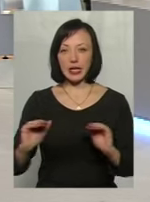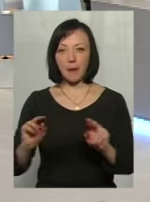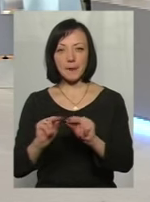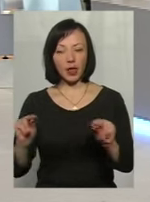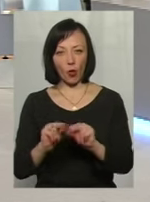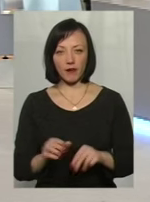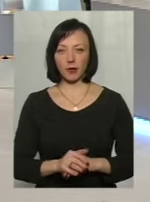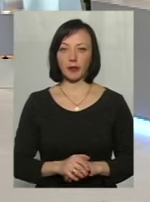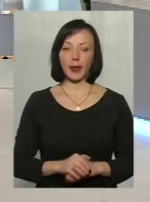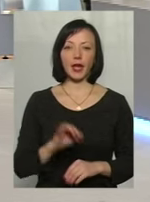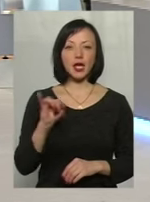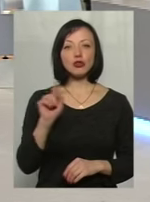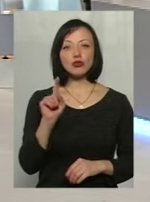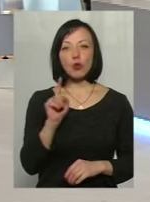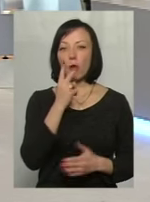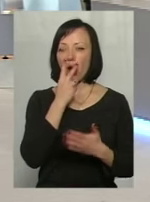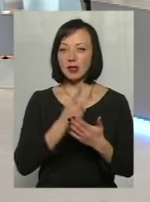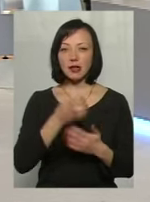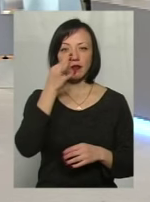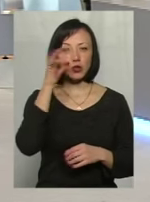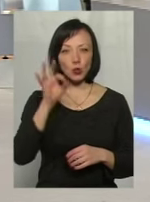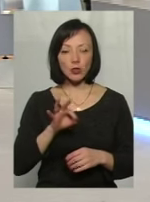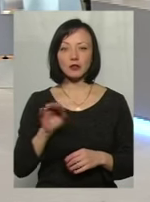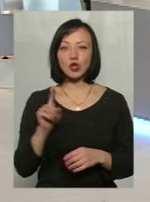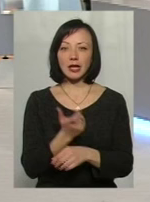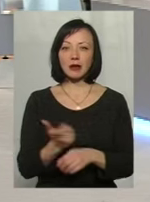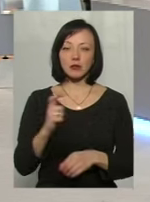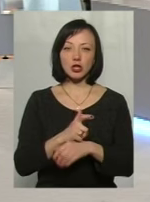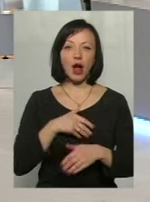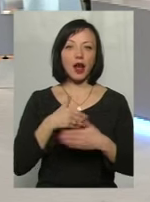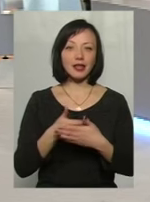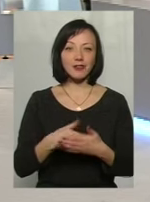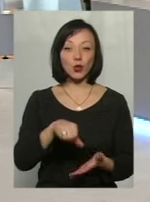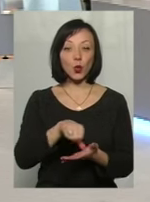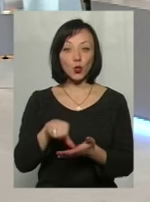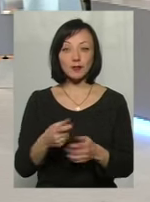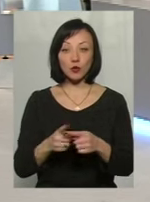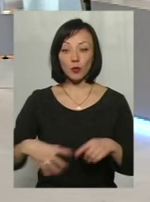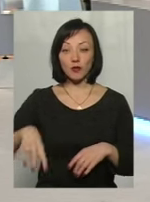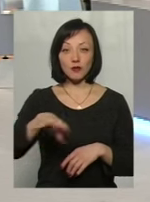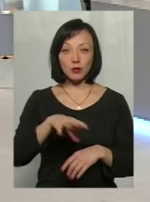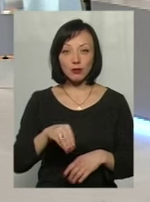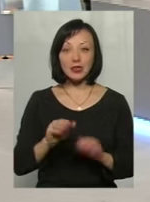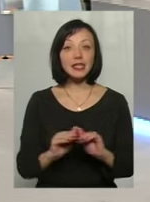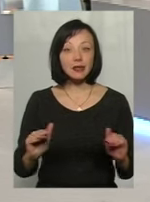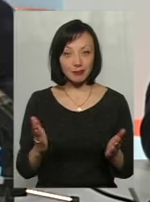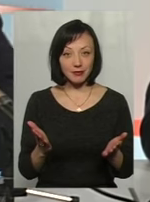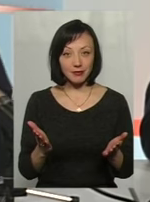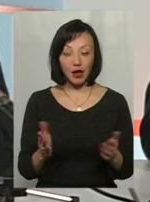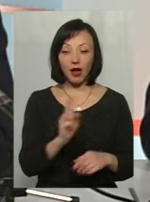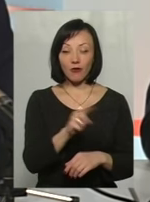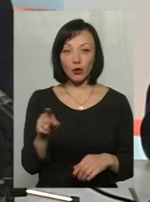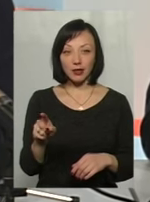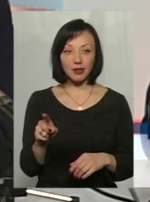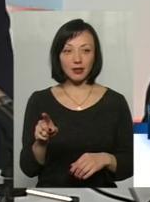І що показав досвід, що найбільш активну участь в цьому всьому приймають діти. Вони